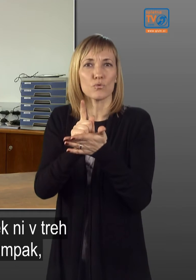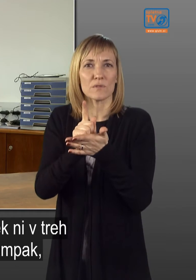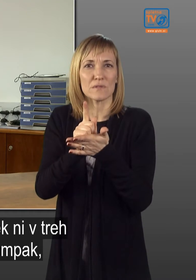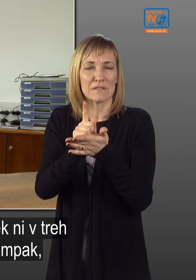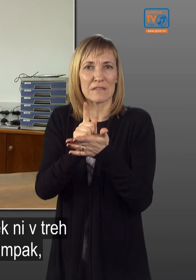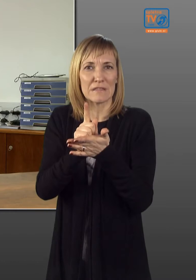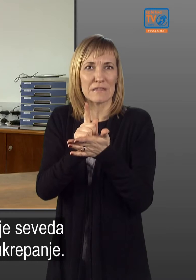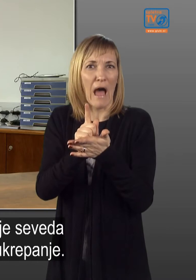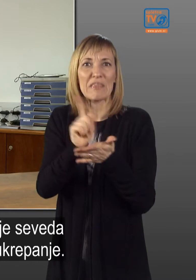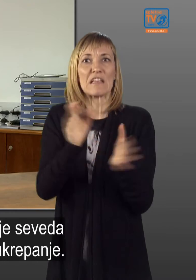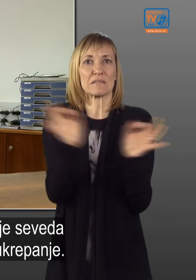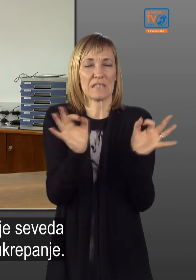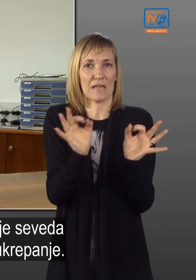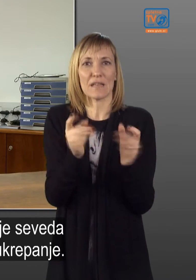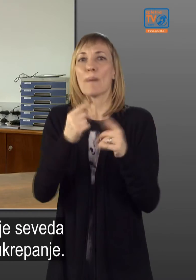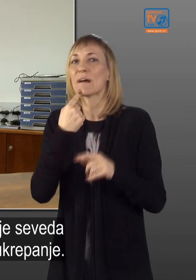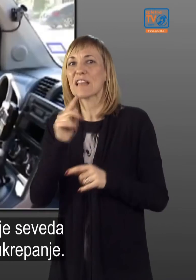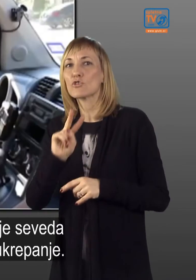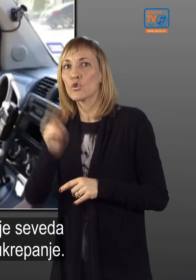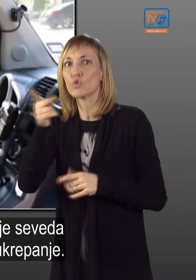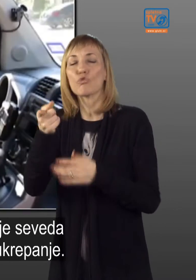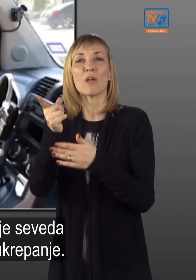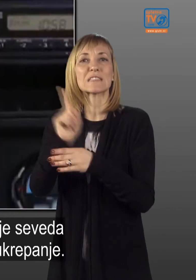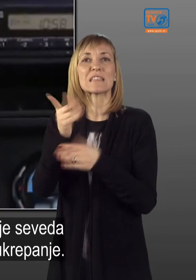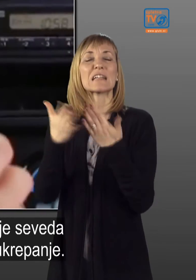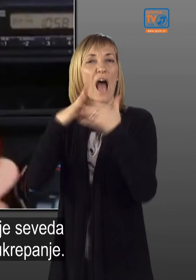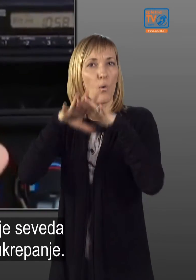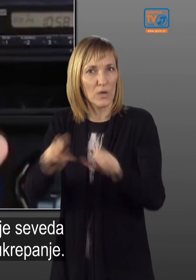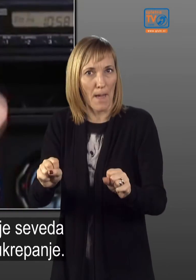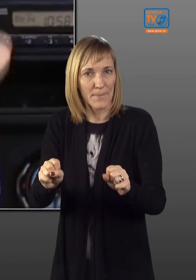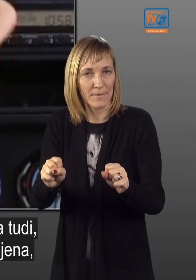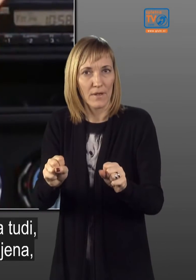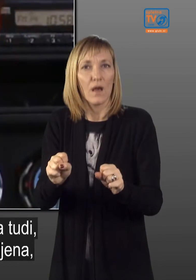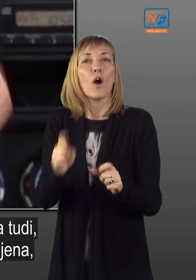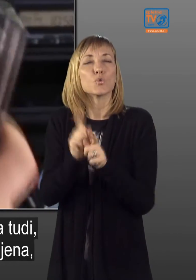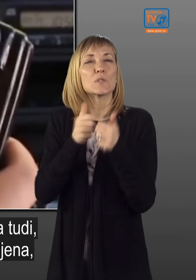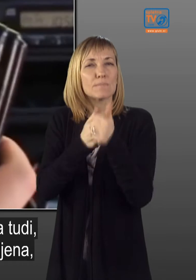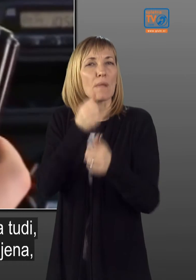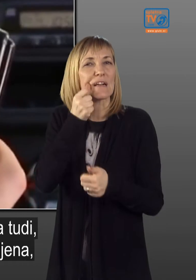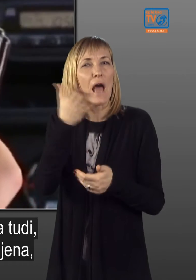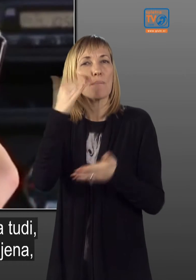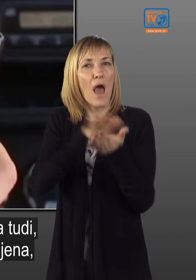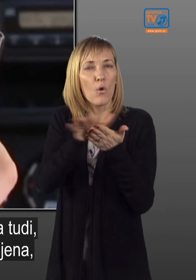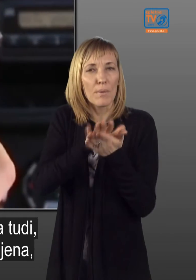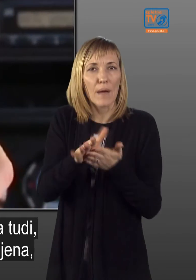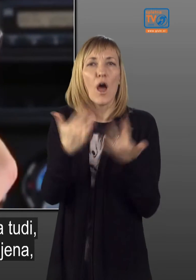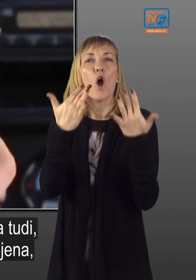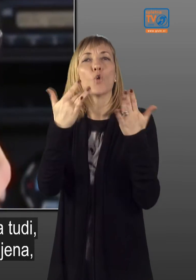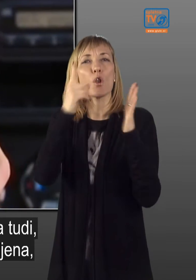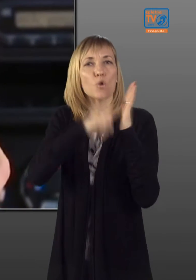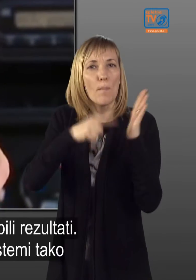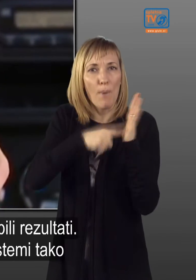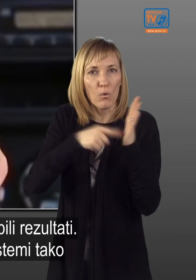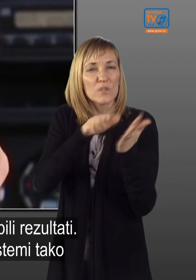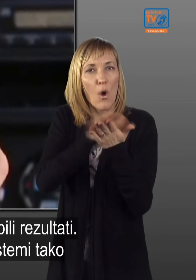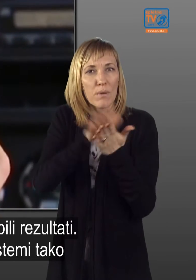otreznil, ampak da je nekdo drug. In to je seveda signal za nadzor in za ukrepanje. Seveda se spremlja tudi, kdaj je bila uporabljena,